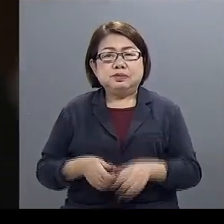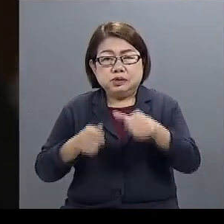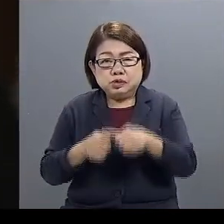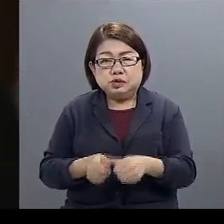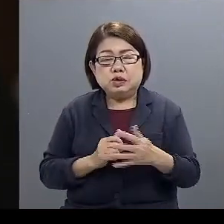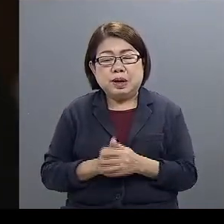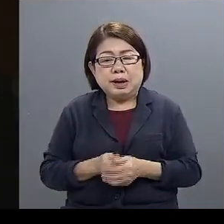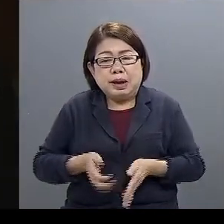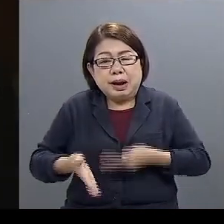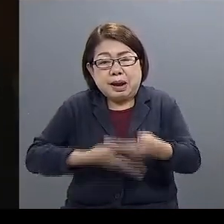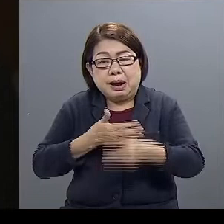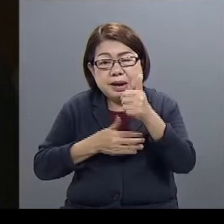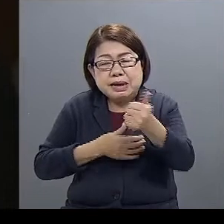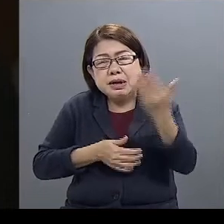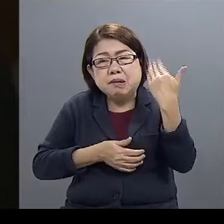ผือก